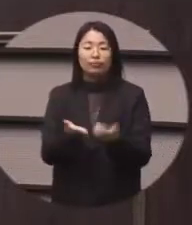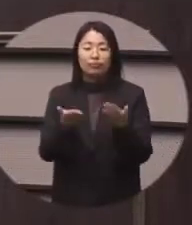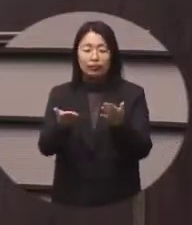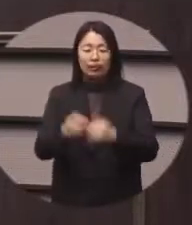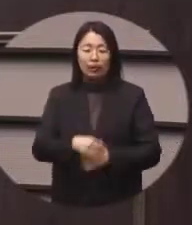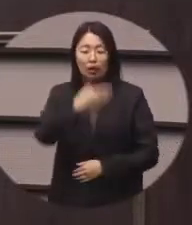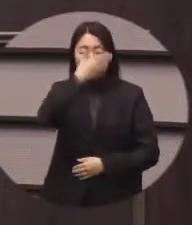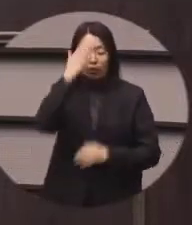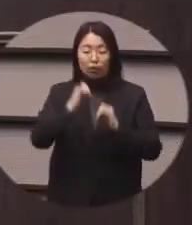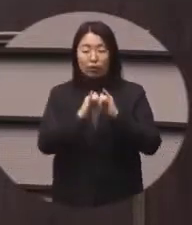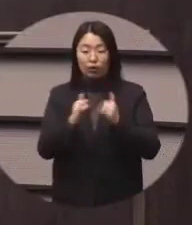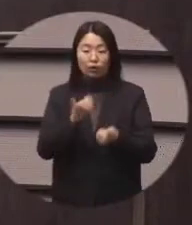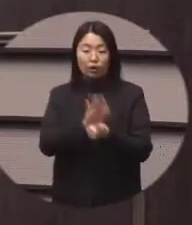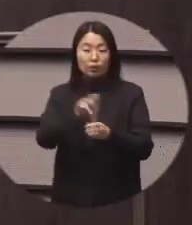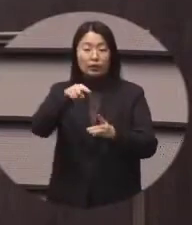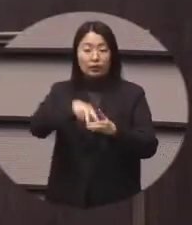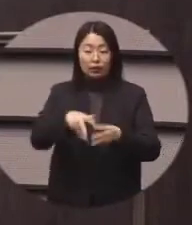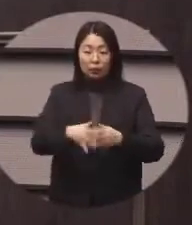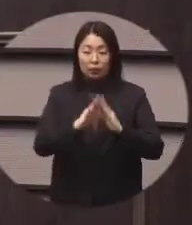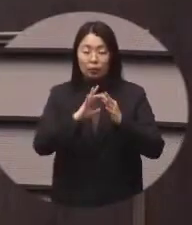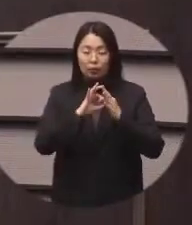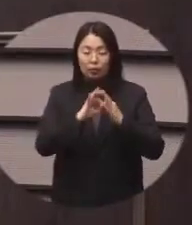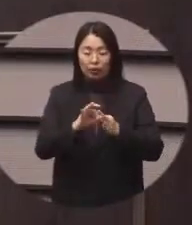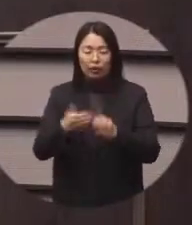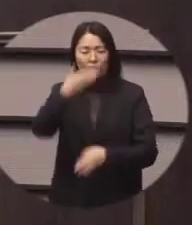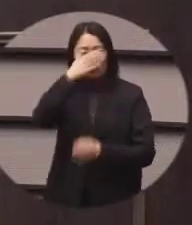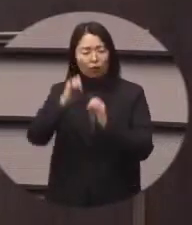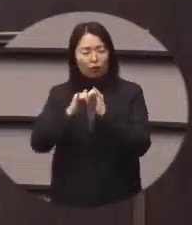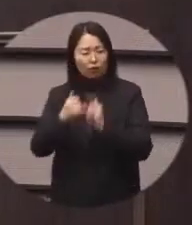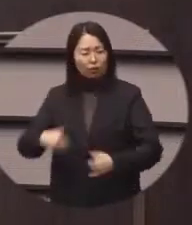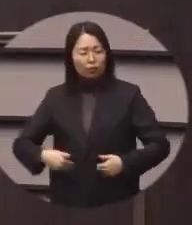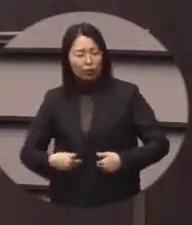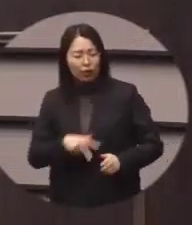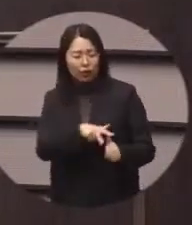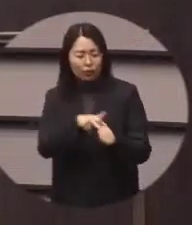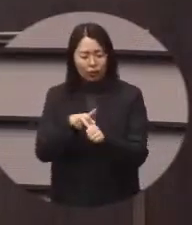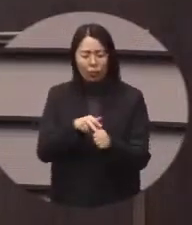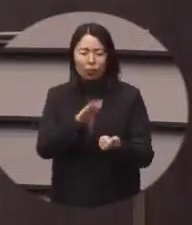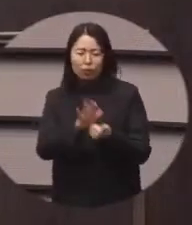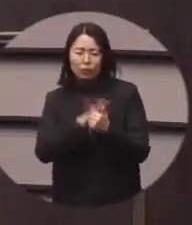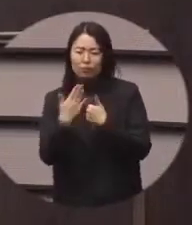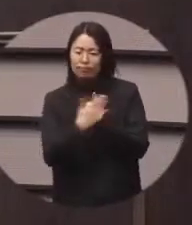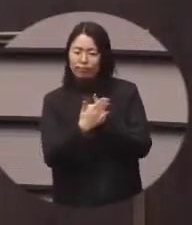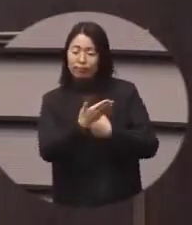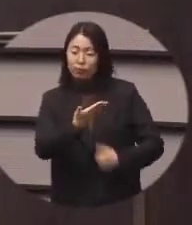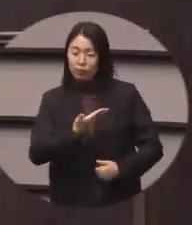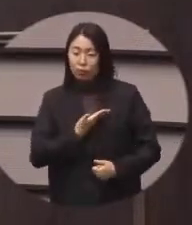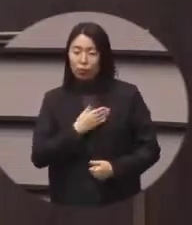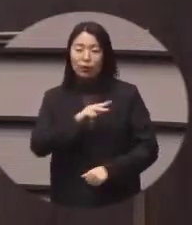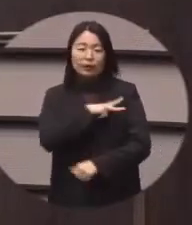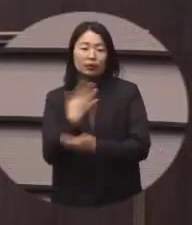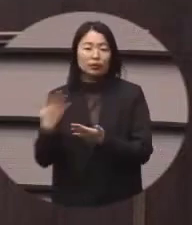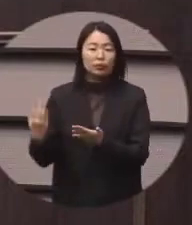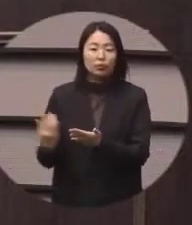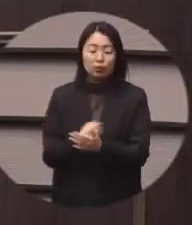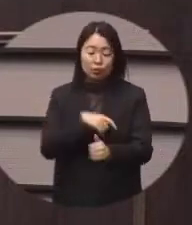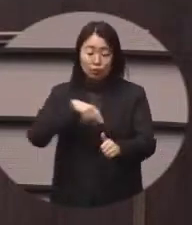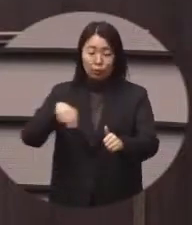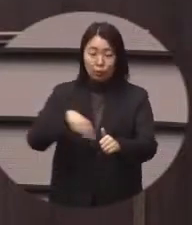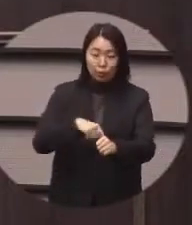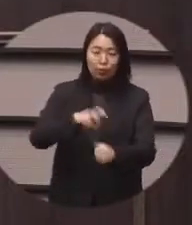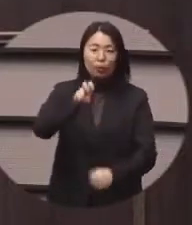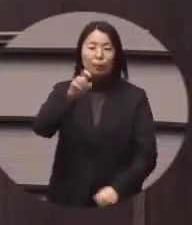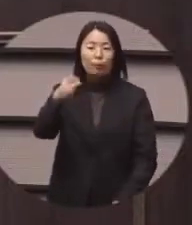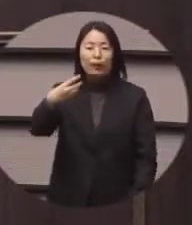청년지원센터 더누리 플랫폼을 통해 청년들에게 필요한 정보와 서비스를 제공하고 자격증 취득교육, 멘토링 운영